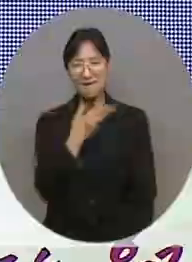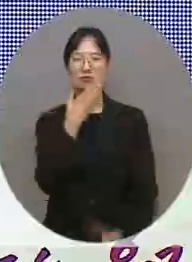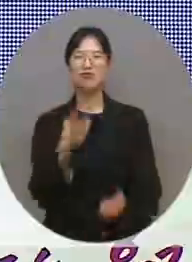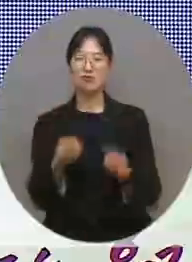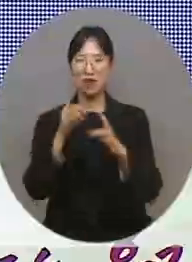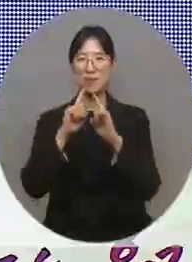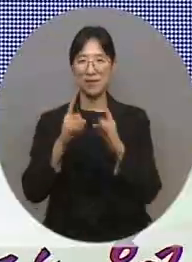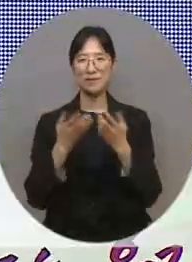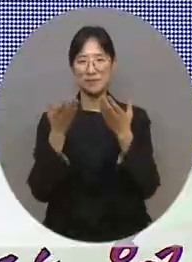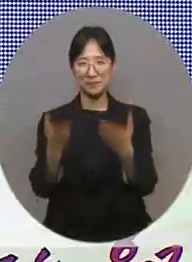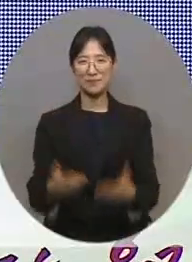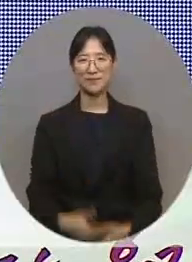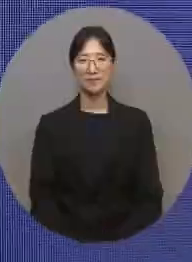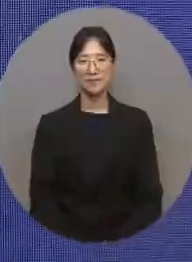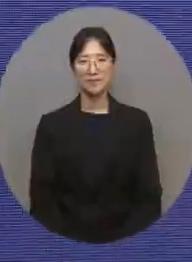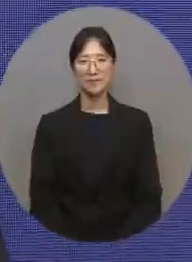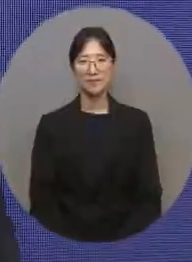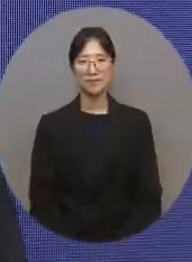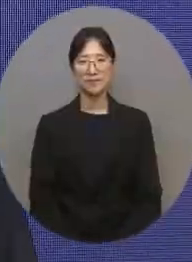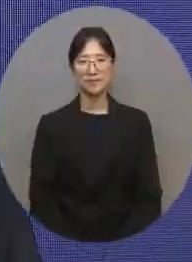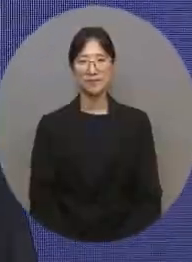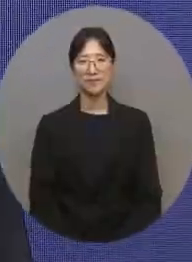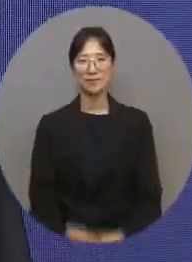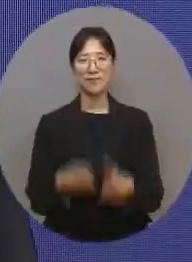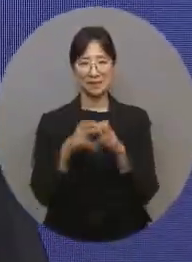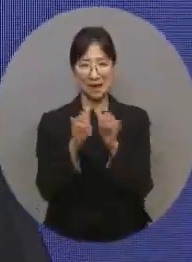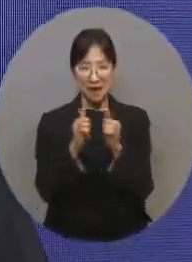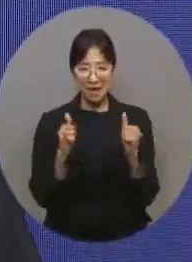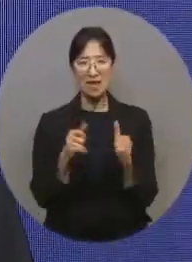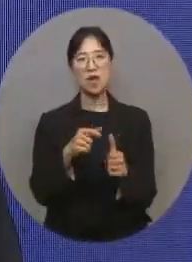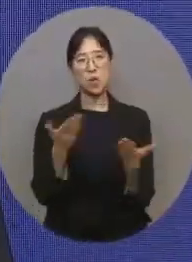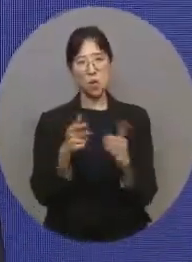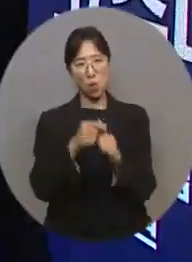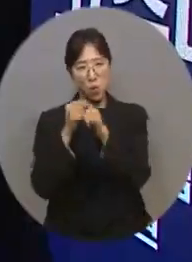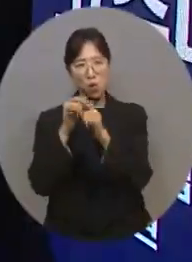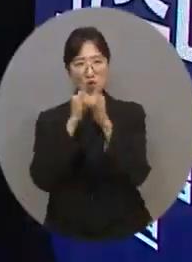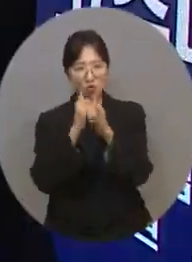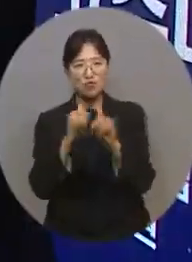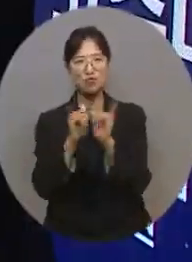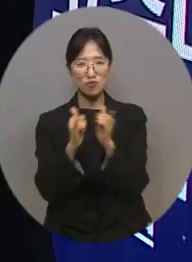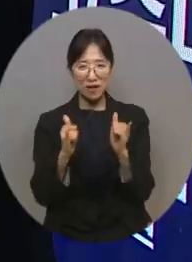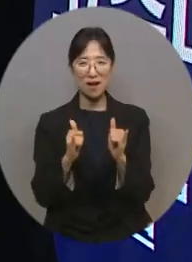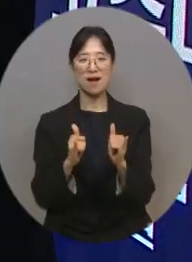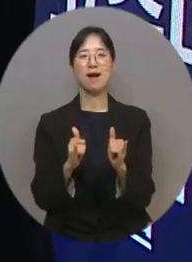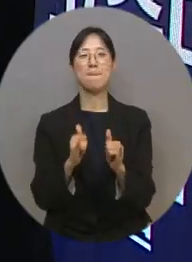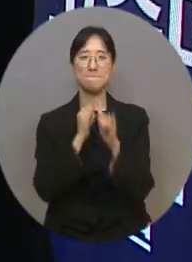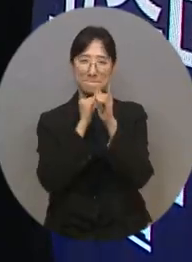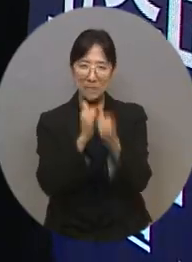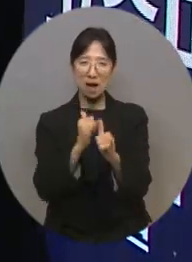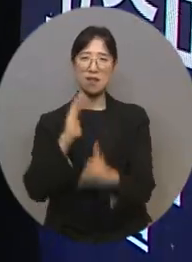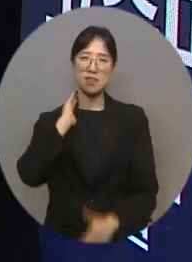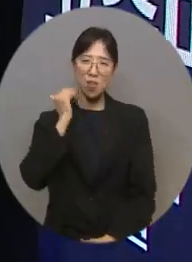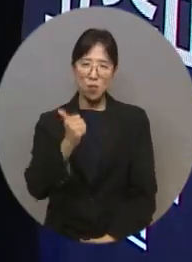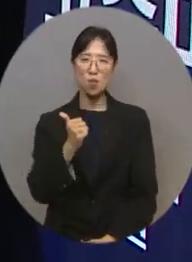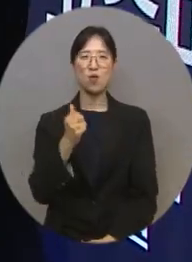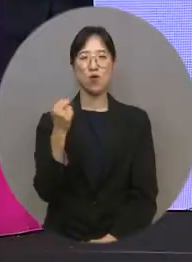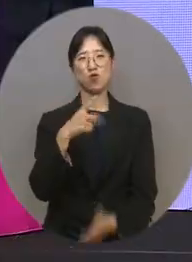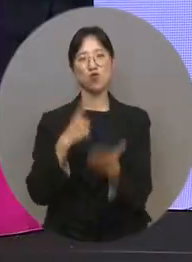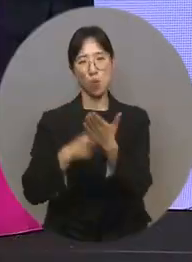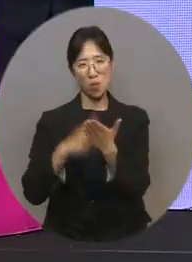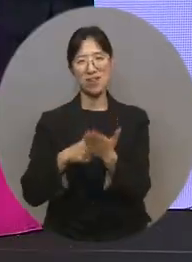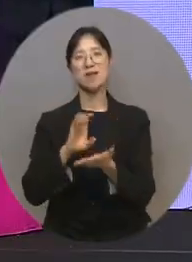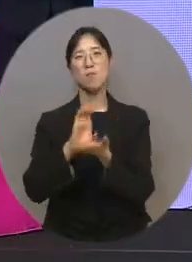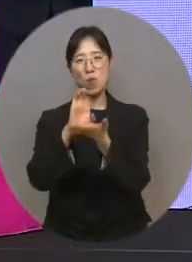축하의 말씀을 전합니다. 장애인 고용 우수 사례자에게 각각 훈장, 포장, 대통령 표창,